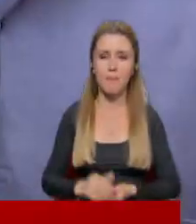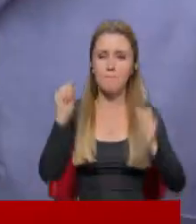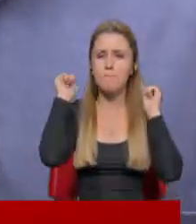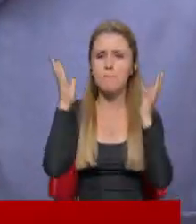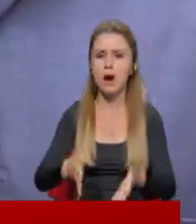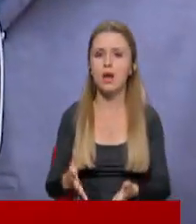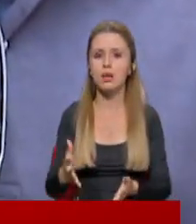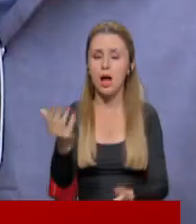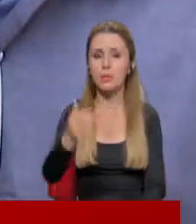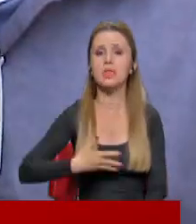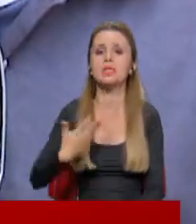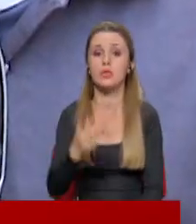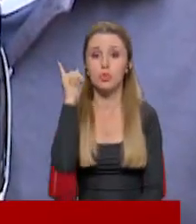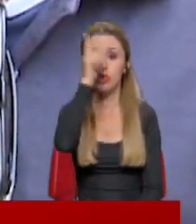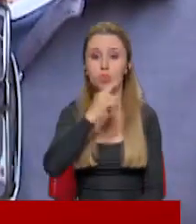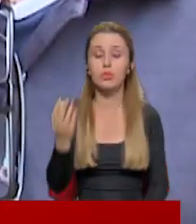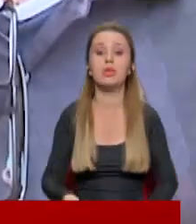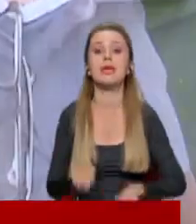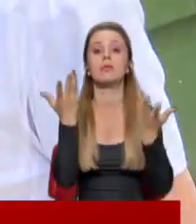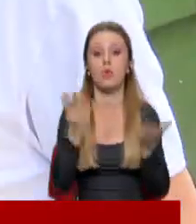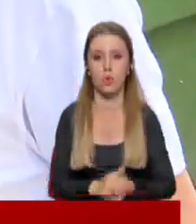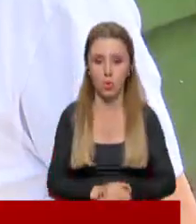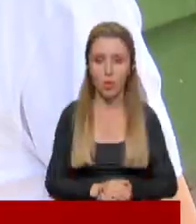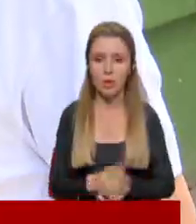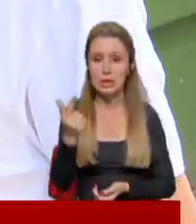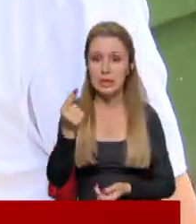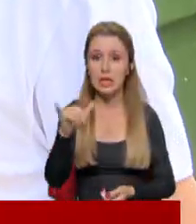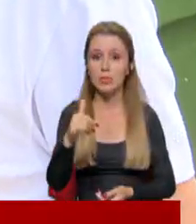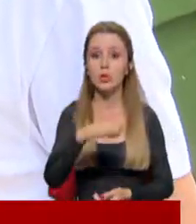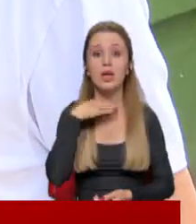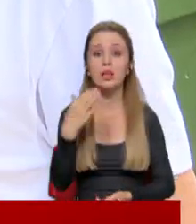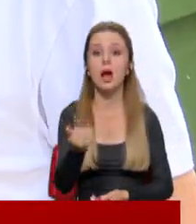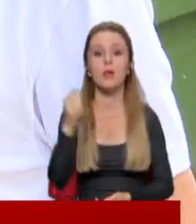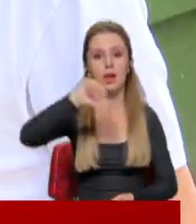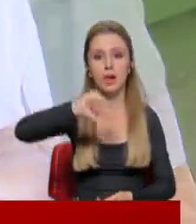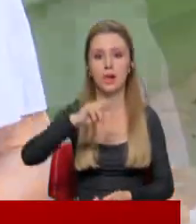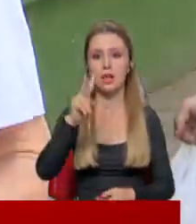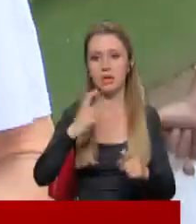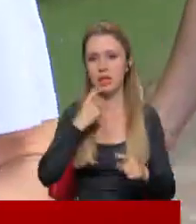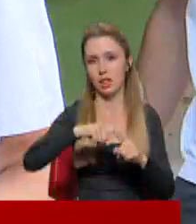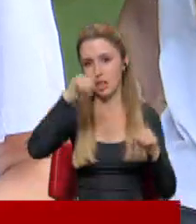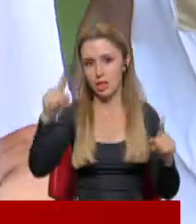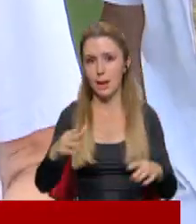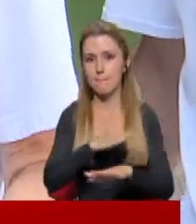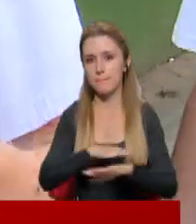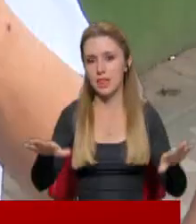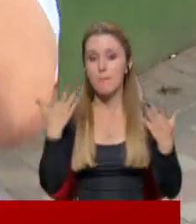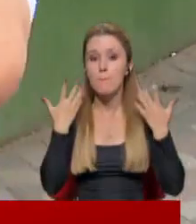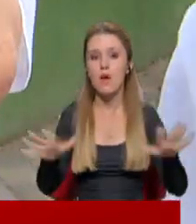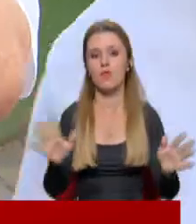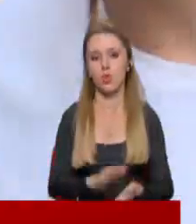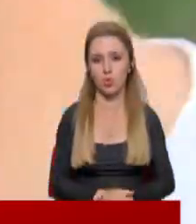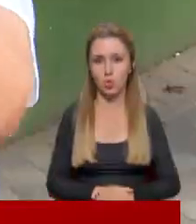almak istemiyorum Çünkü yetiştiremiyoruz bir yarım kilo et alamadım 2 seneden beri o bittik